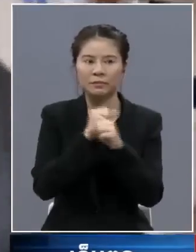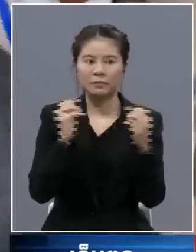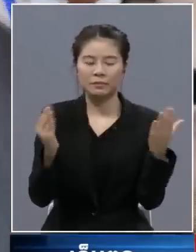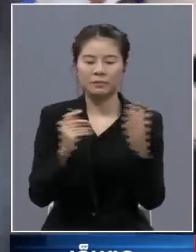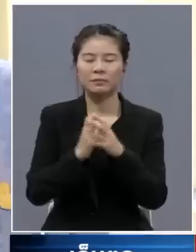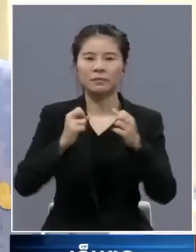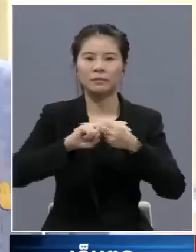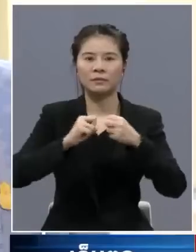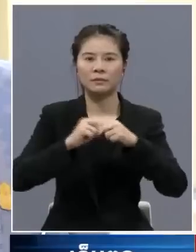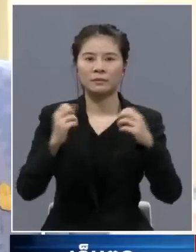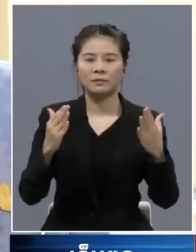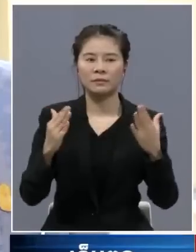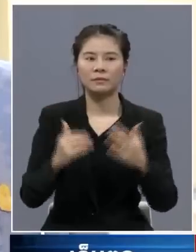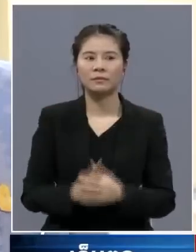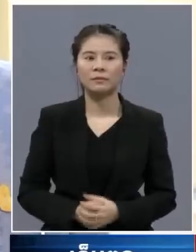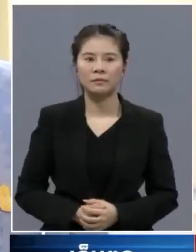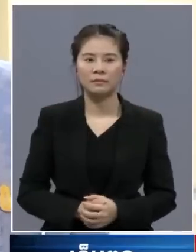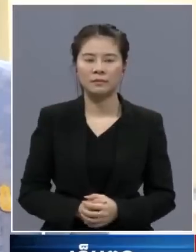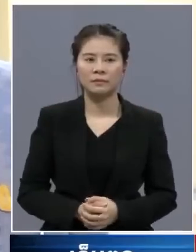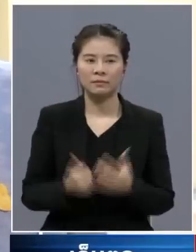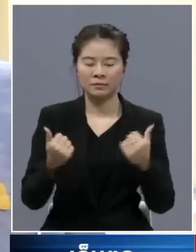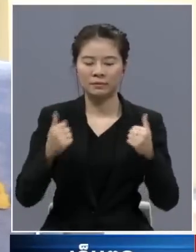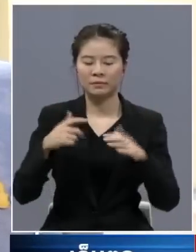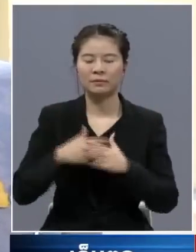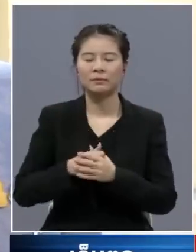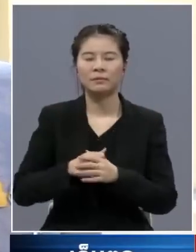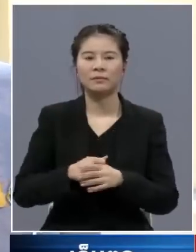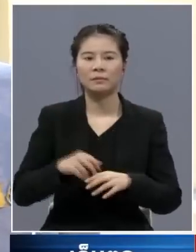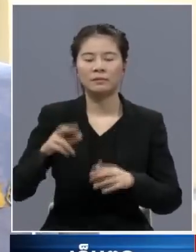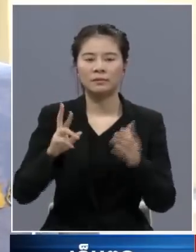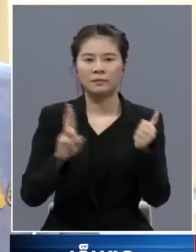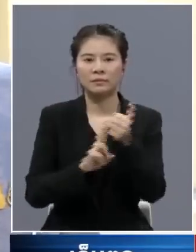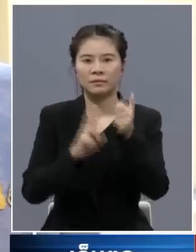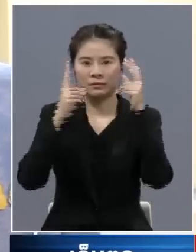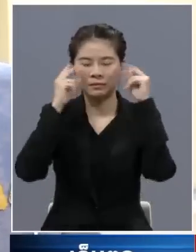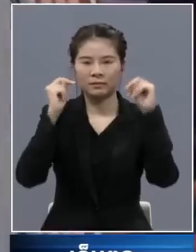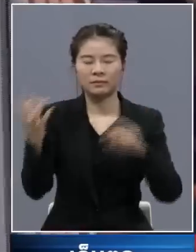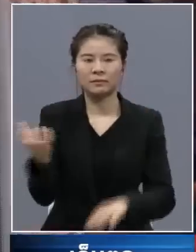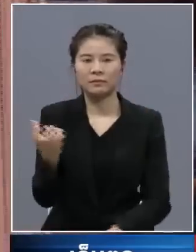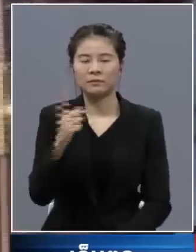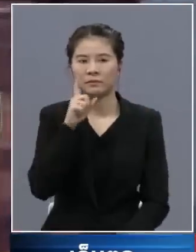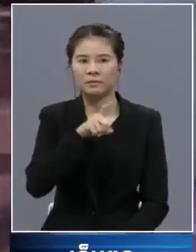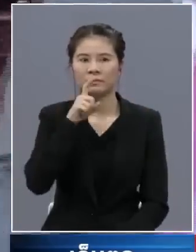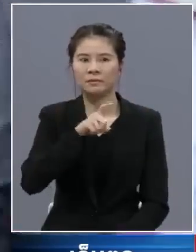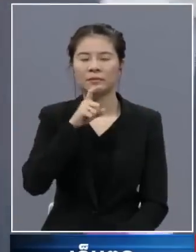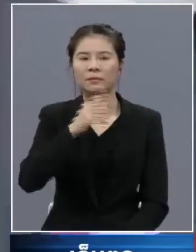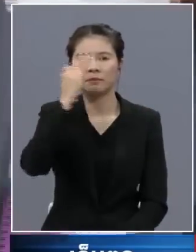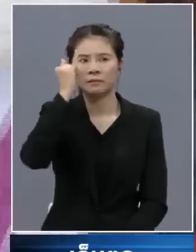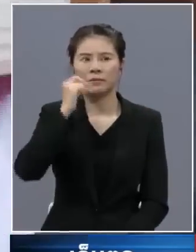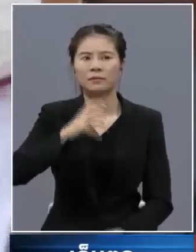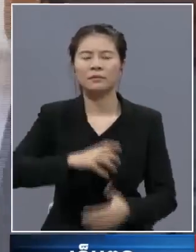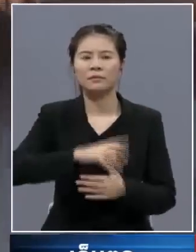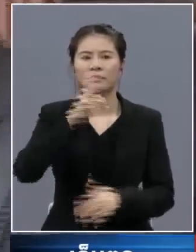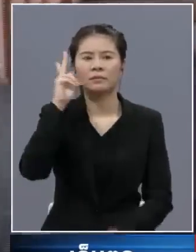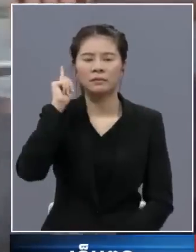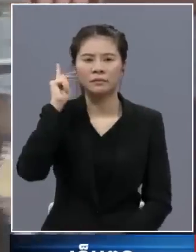ได้มีปัญหาอะไรนะครับส ่ วนท่าทีพลเอกประวิตรเองเนี่ยเมื่อวานนี้ก็ต้องถูกถามเยอะเหมือนกันเพราะกระแสข่าวที่บอกว่าจะวางมือท